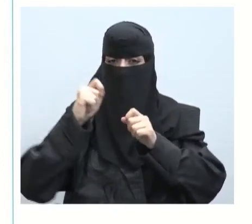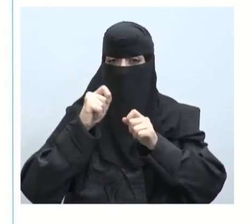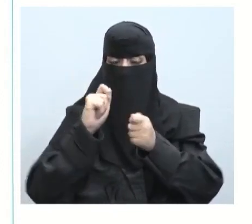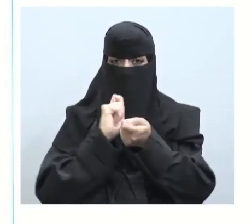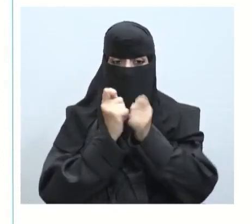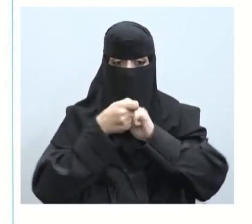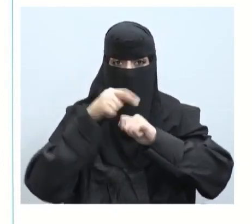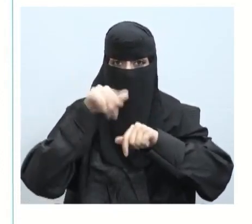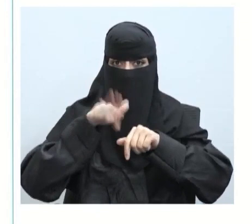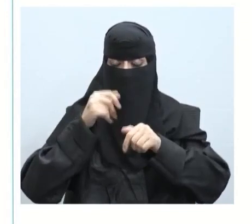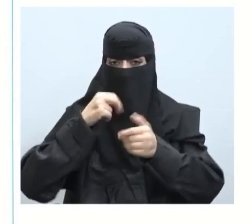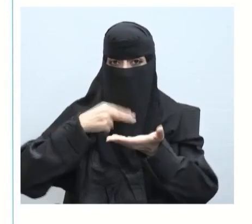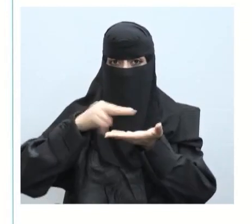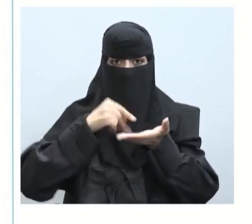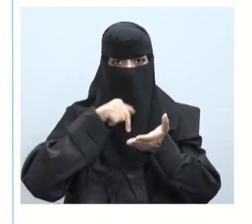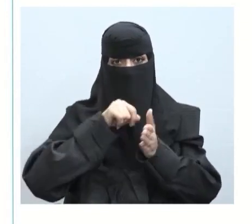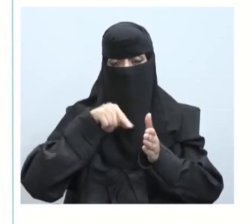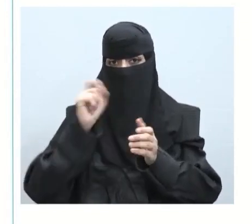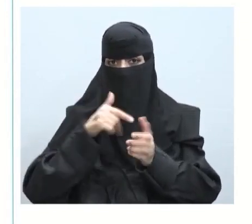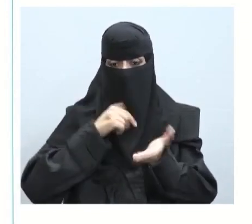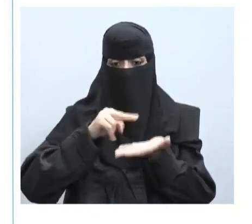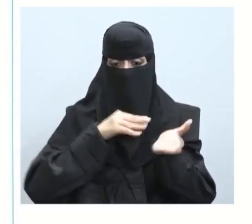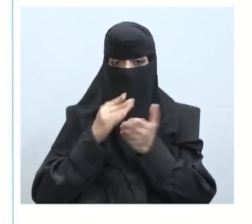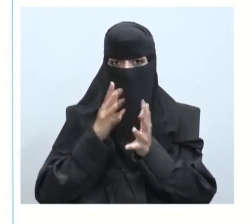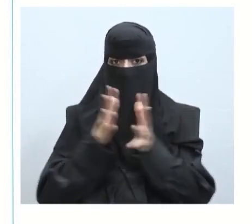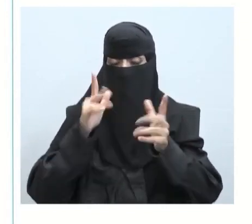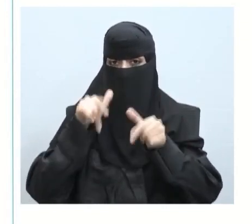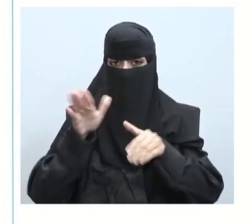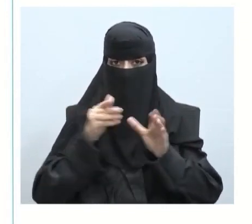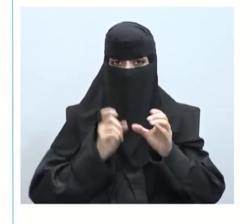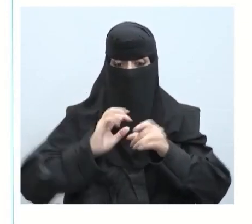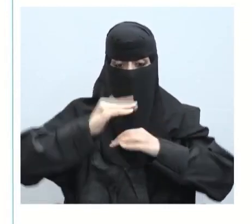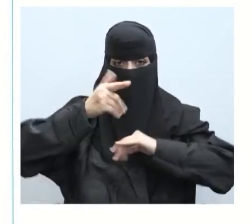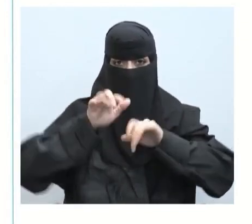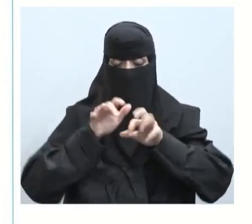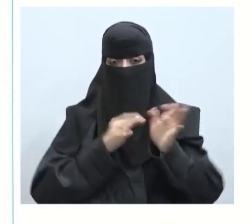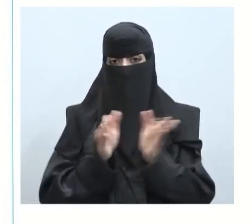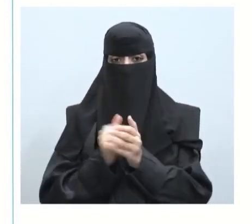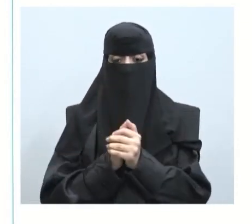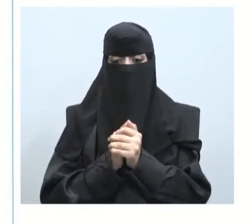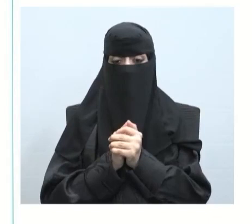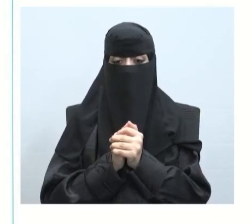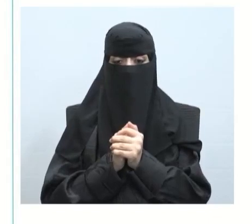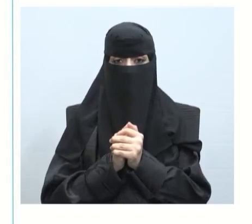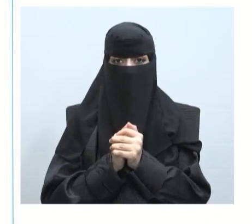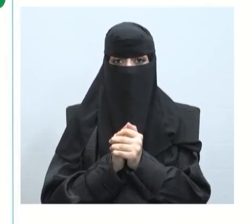فورية، يستخدم لدعم تدفق الأحداث بواسطة عدد كبير من أجهزة إنترنت الأشياء.